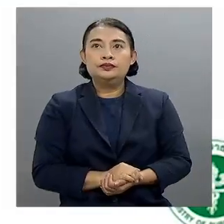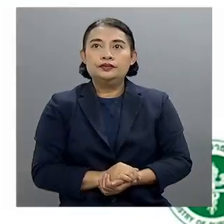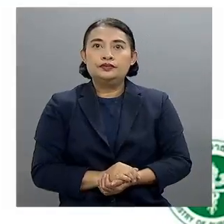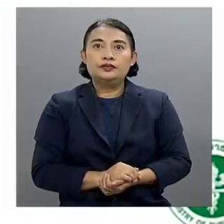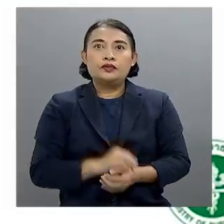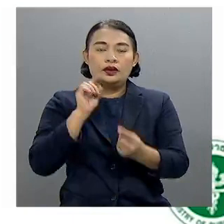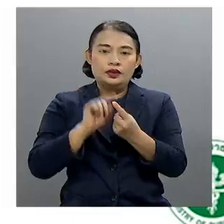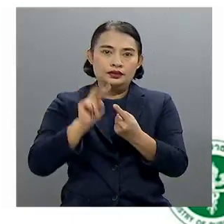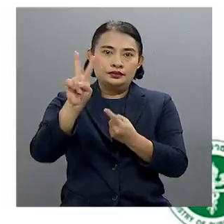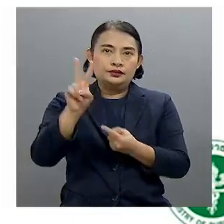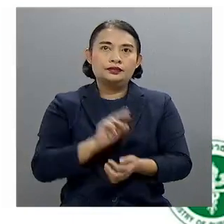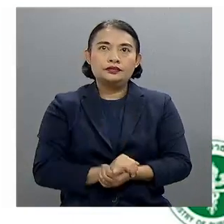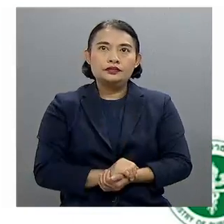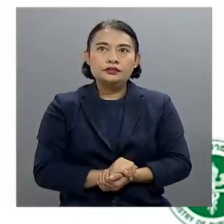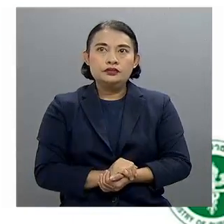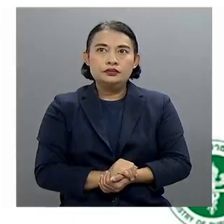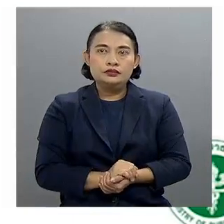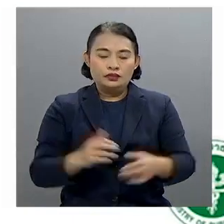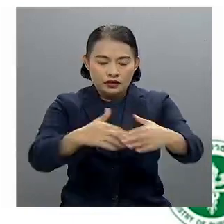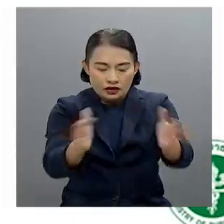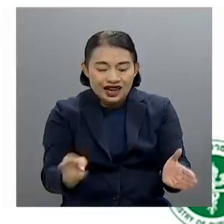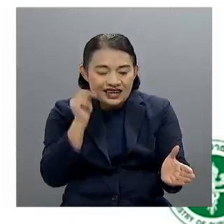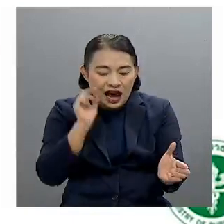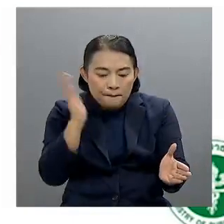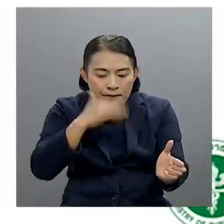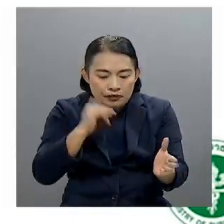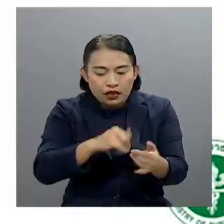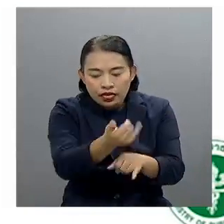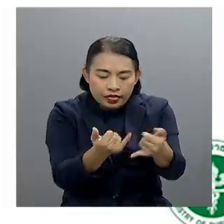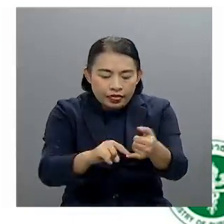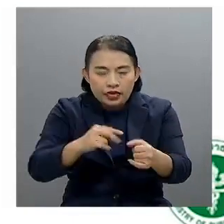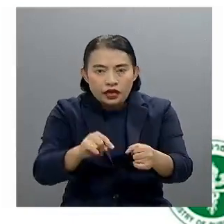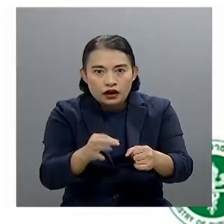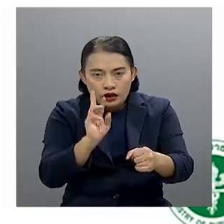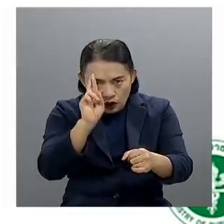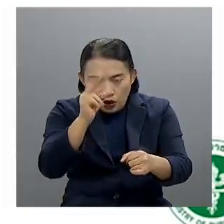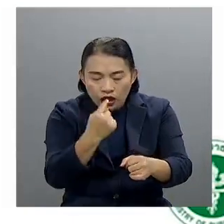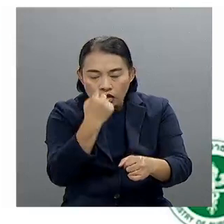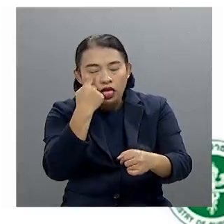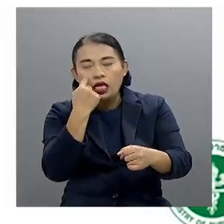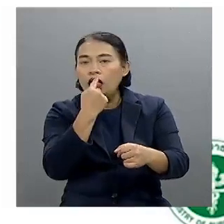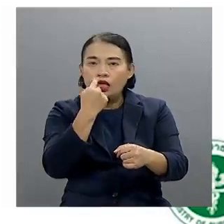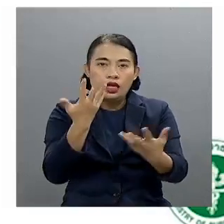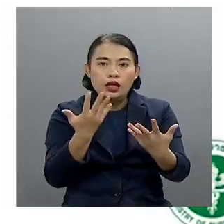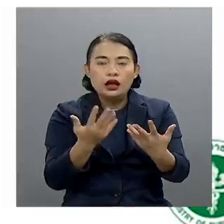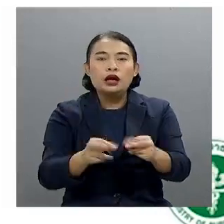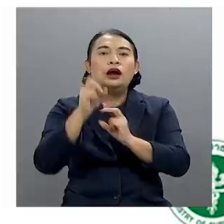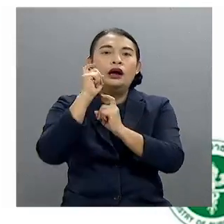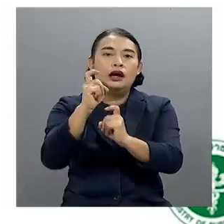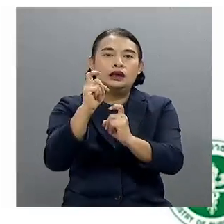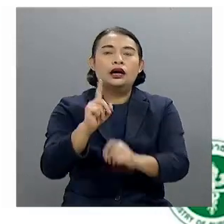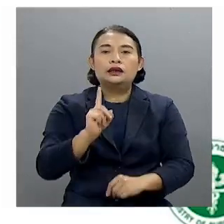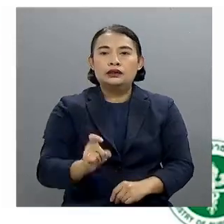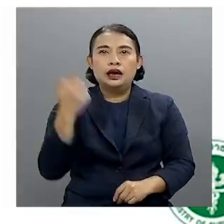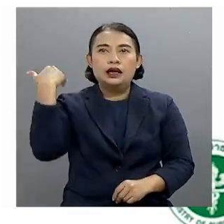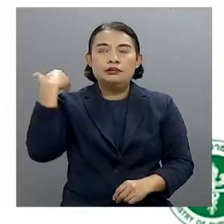2. อย่าเล่นน้ำเน่าขังเชื้อโรคอาจเข้าตาปากจมูกและบาดแผลอันตรายถึงตายเพราะน้ำเน่